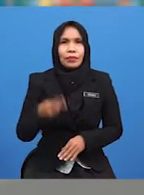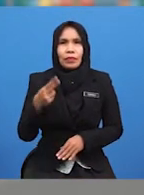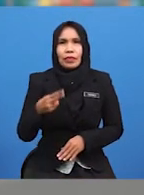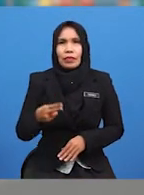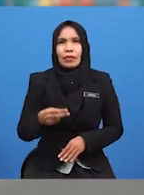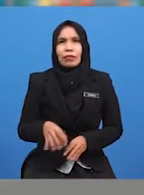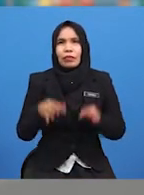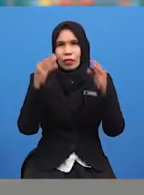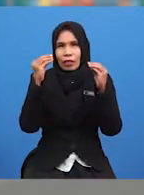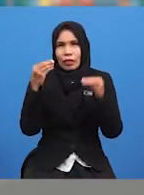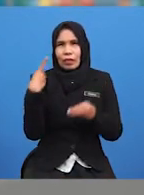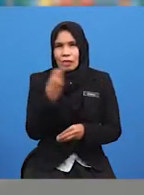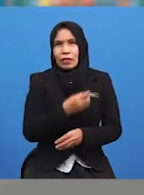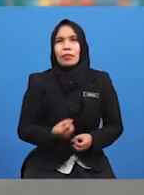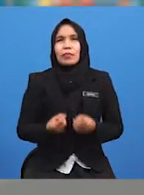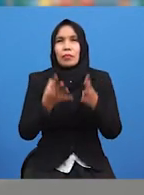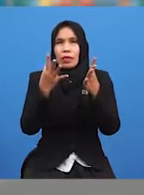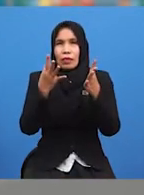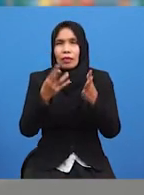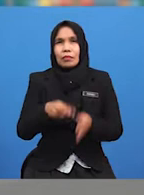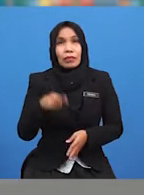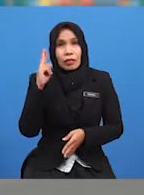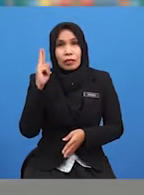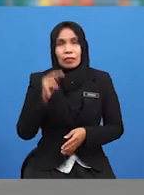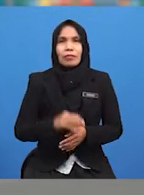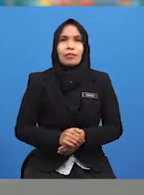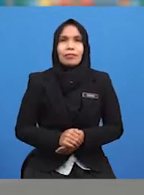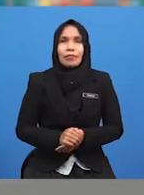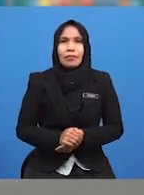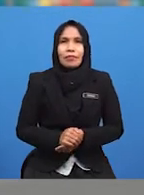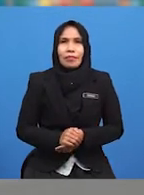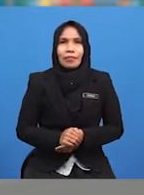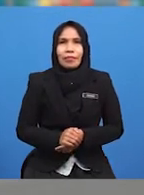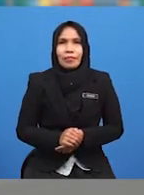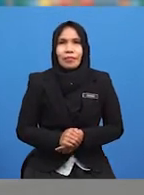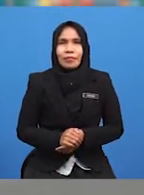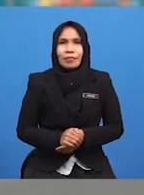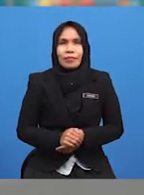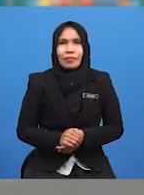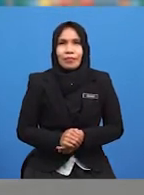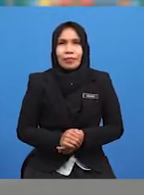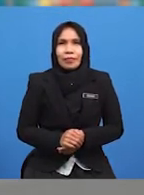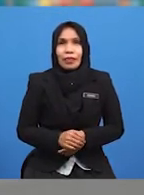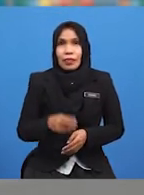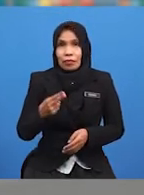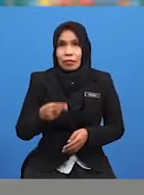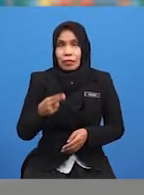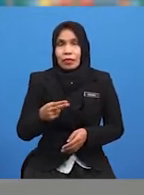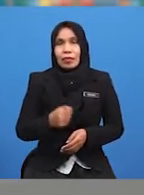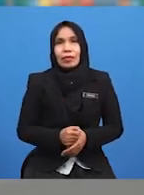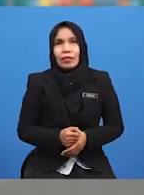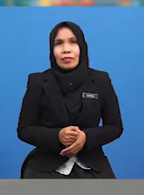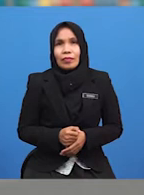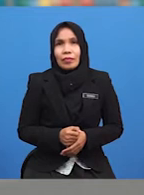banyak perkara sejarah pastikan keadaan tidak stabil Dicuri dicuri Melayu pada satu masa dahulu telah